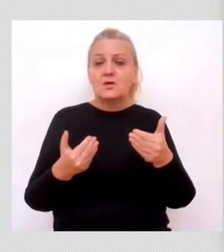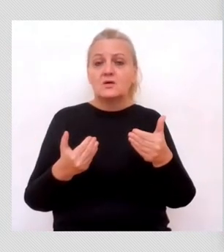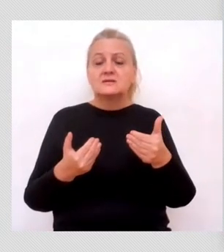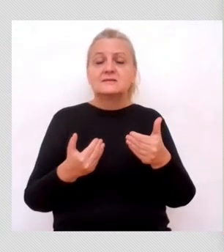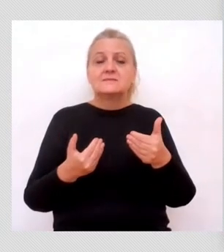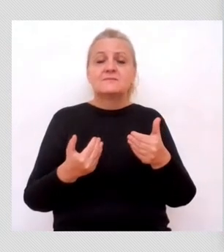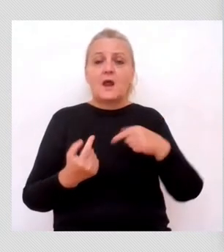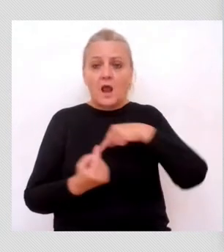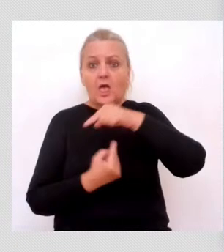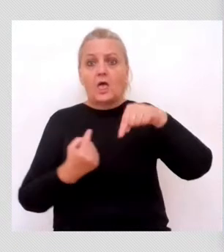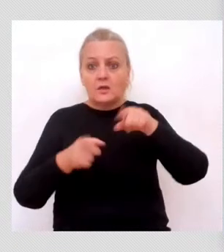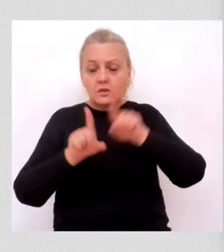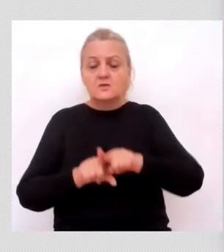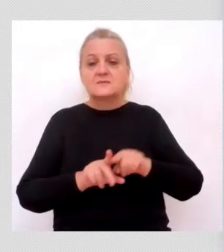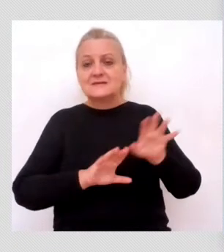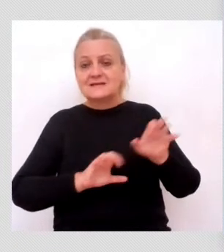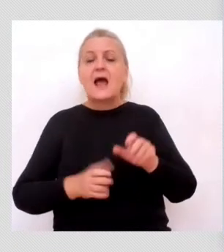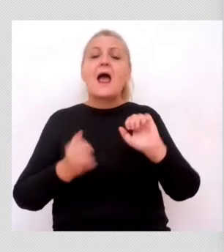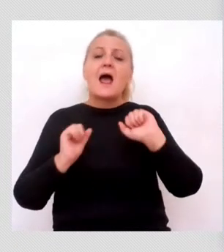ale